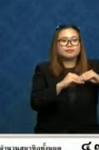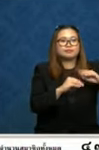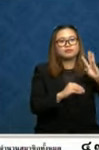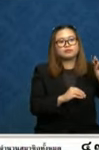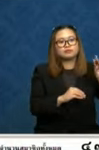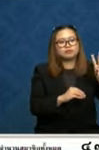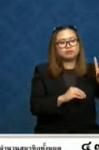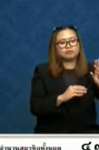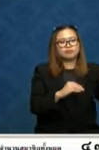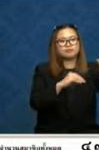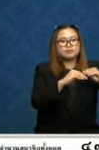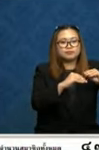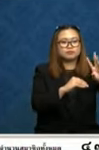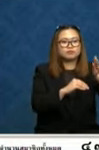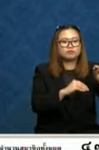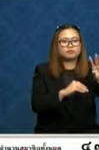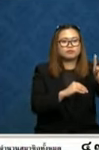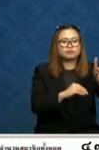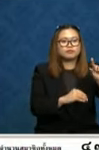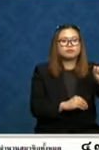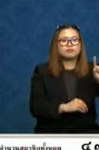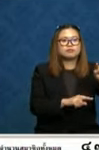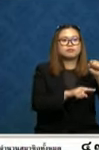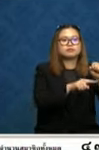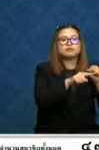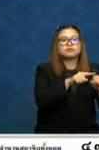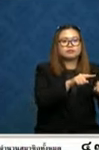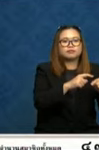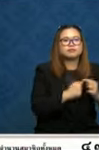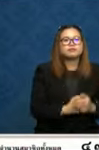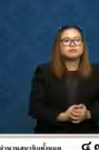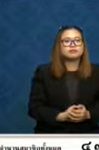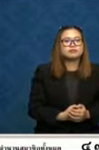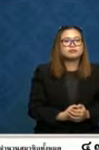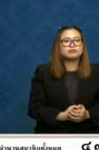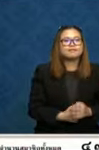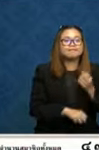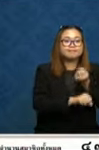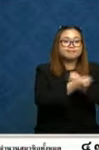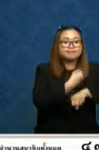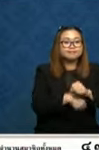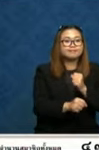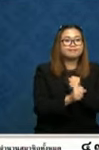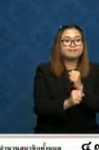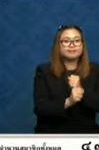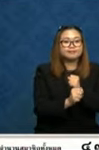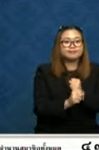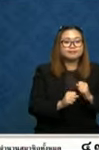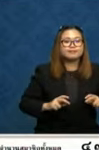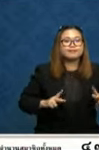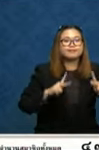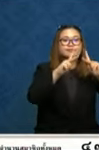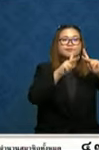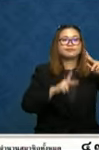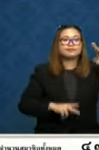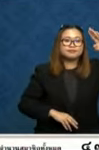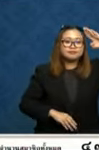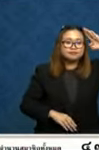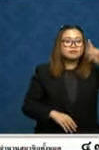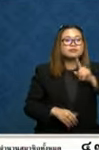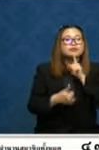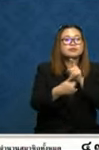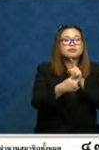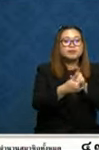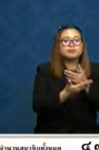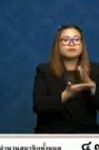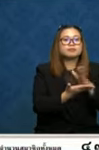เพิ่มขึ้นร้อยละ 9.2ดิฉันได้ตั้งคำถามถึงการปฏิบัติงานของกลาโหมค่ะและได้สอบถามถึงการแบ่ง